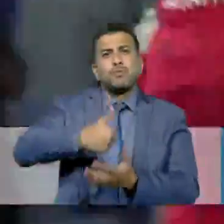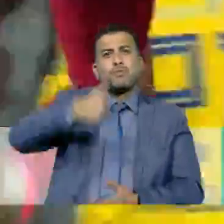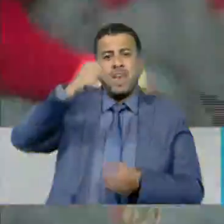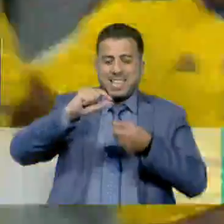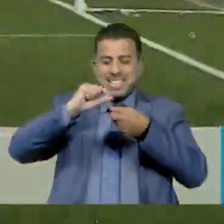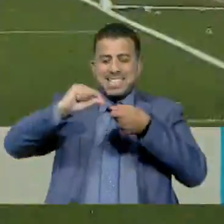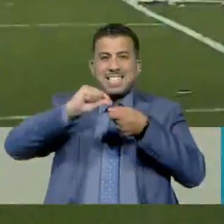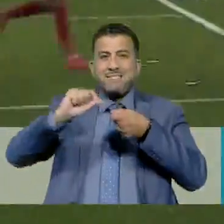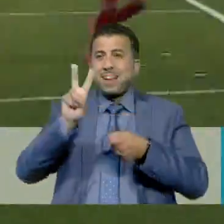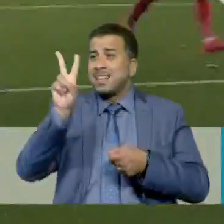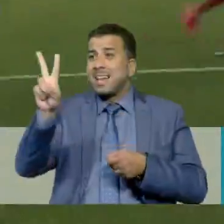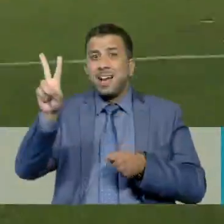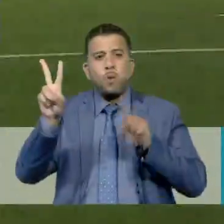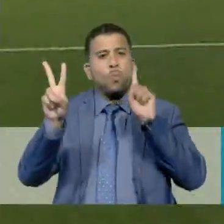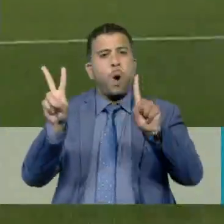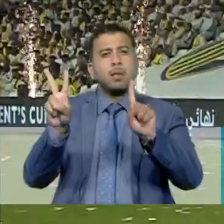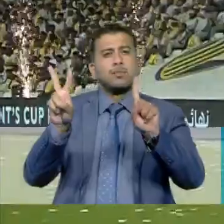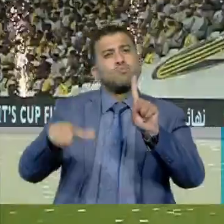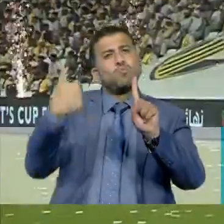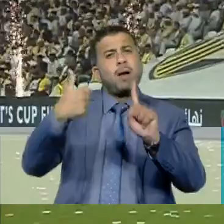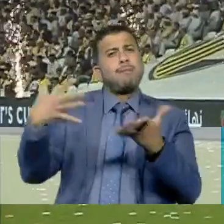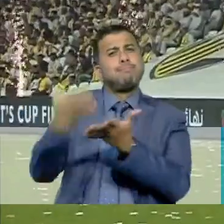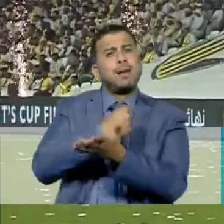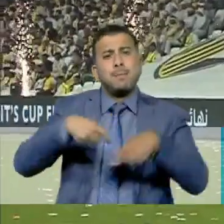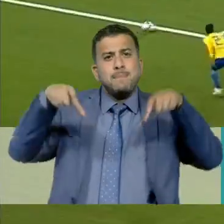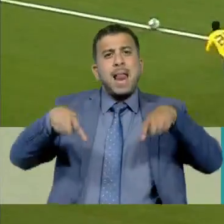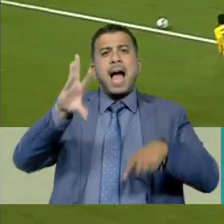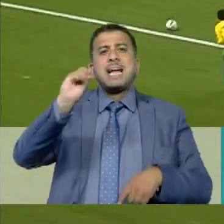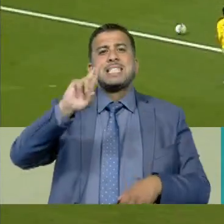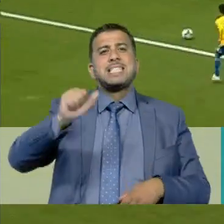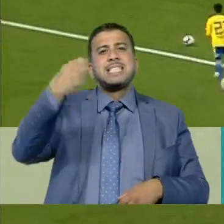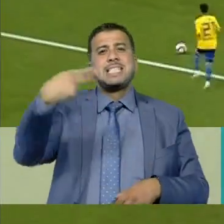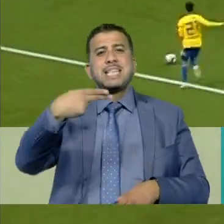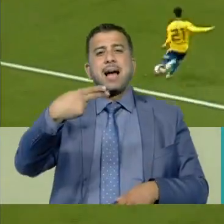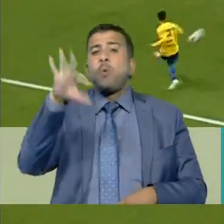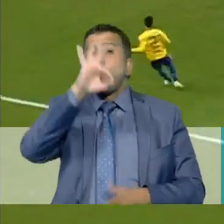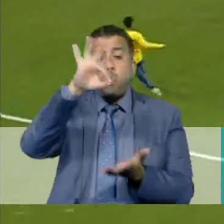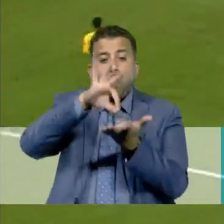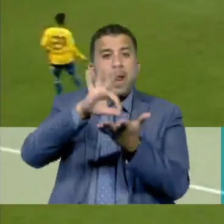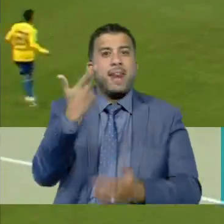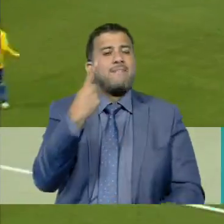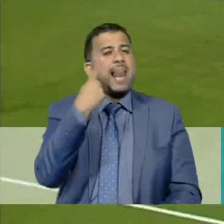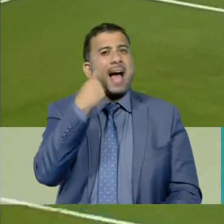الظفرة بهدفين مقابل هدف واحد في نهائي البطولة على ملعب هزاع بن زايد بمدينة العين.